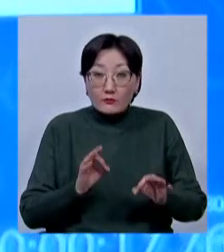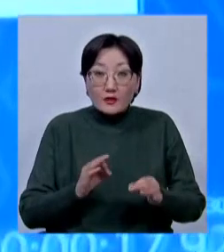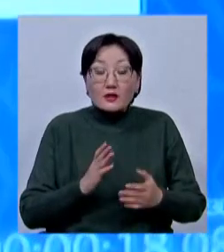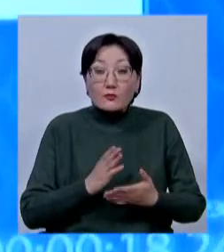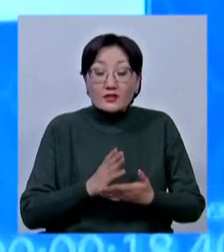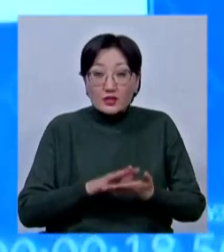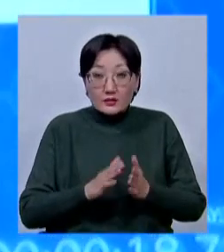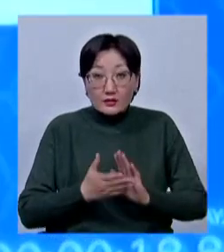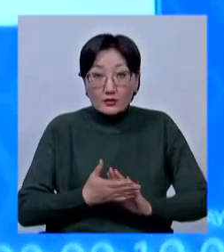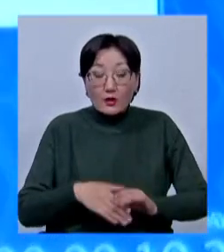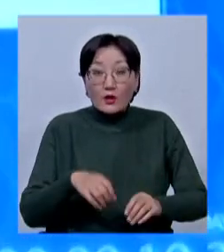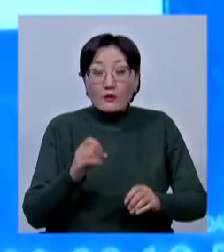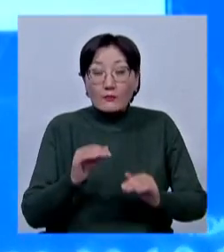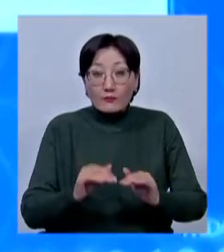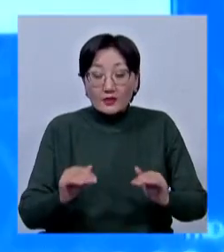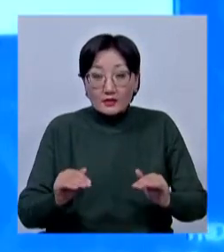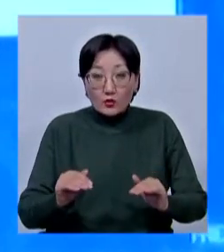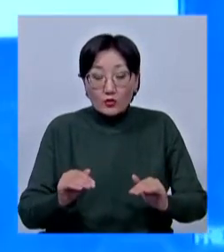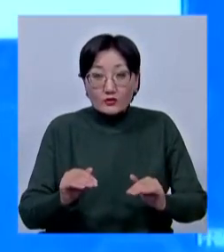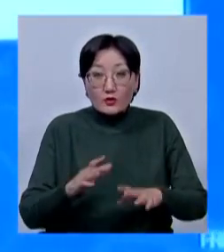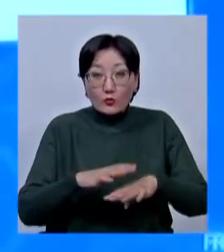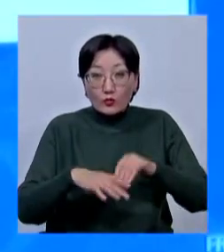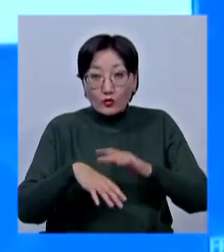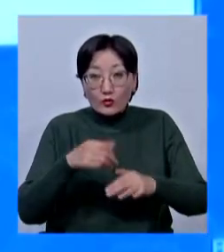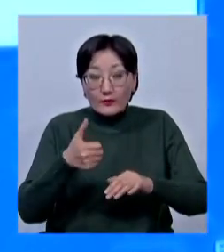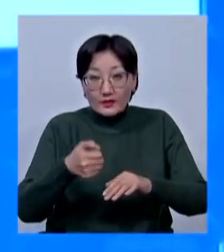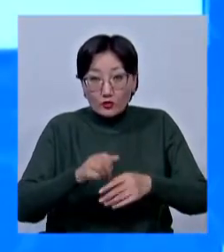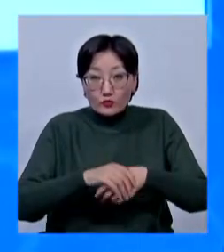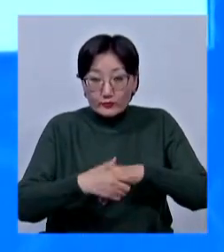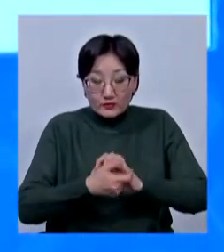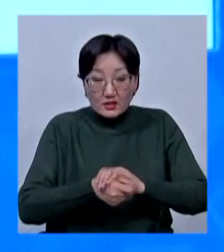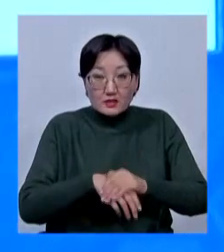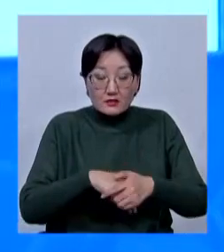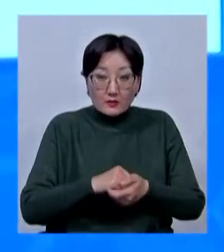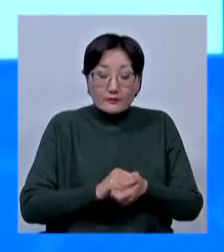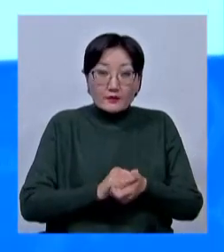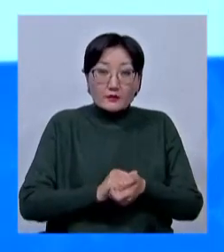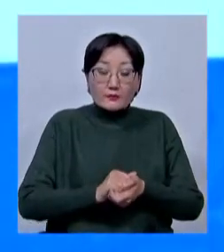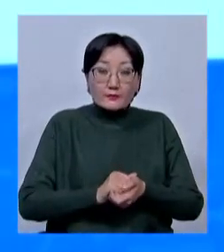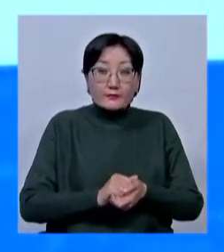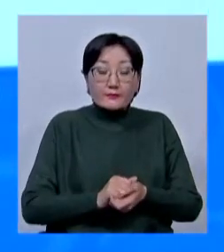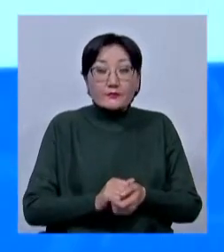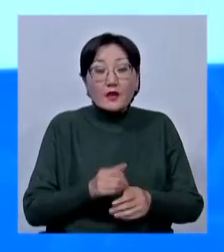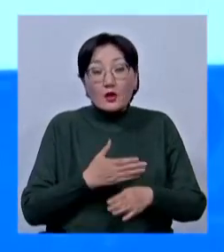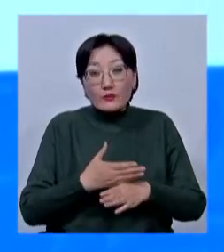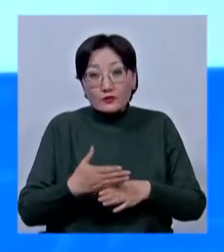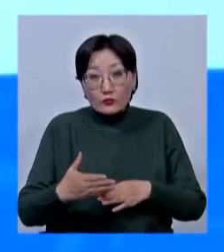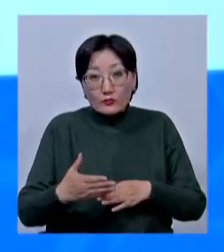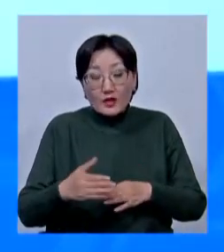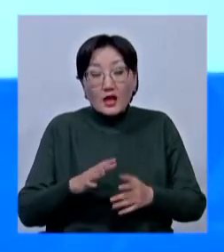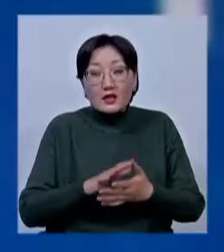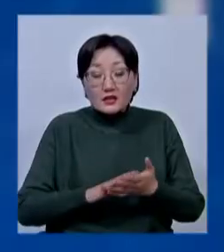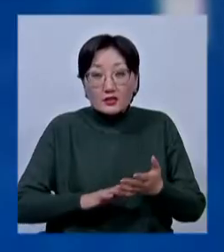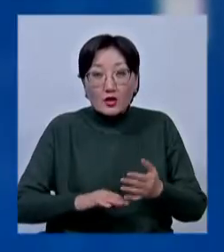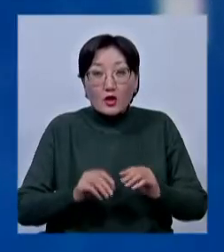ол баланың қолын жаңағы дезинфекциялау құралдарымен зарарсыздандырады. Сонан кейін барып, ары қарай